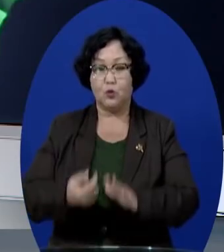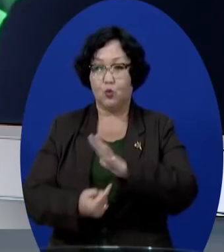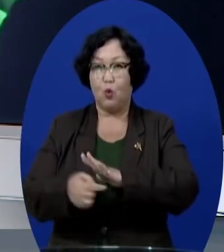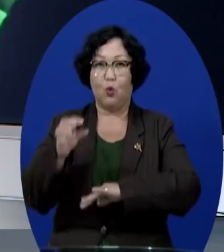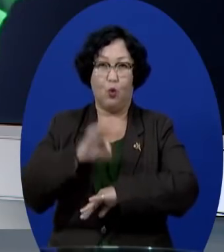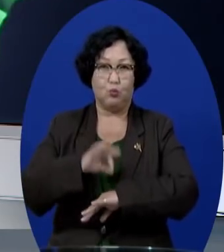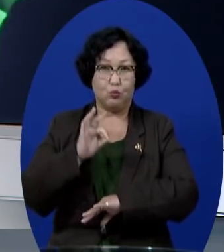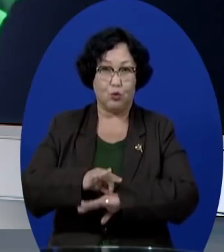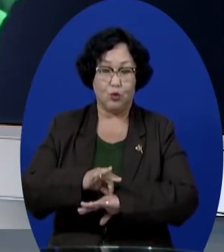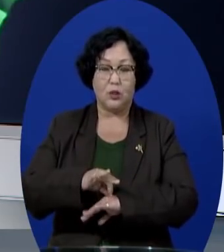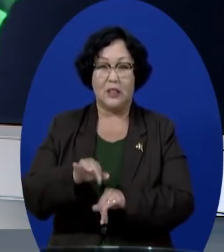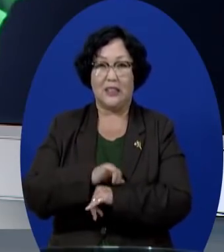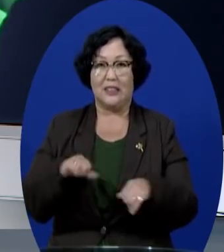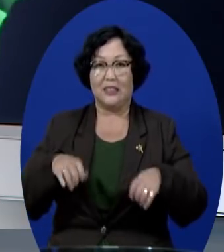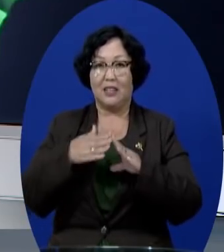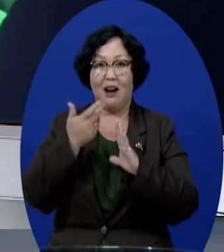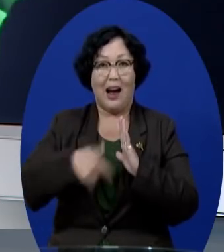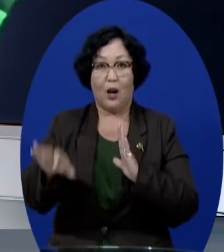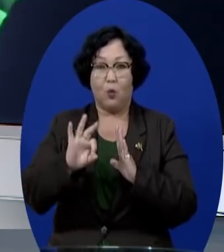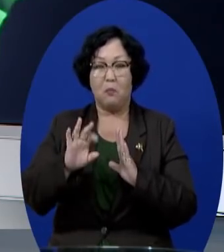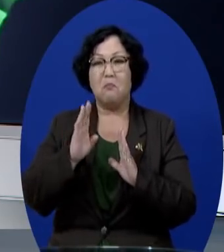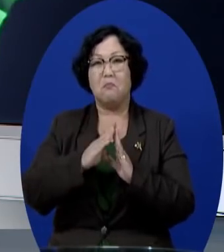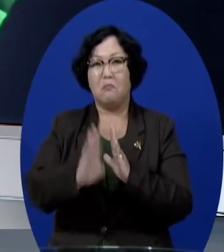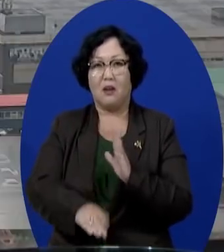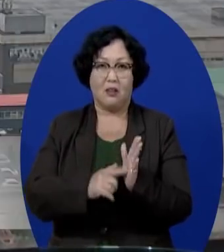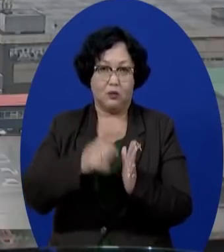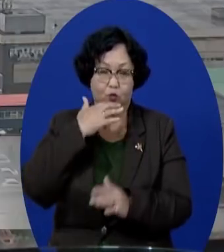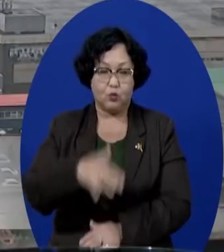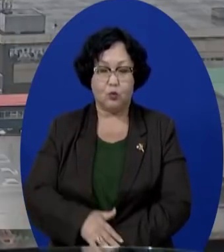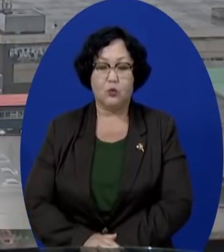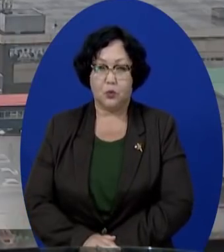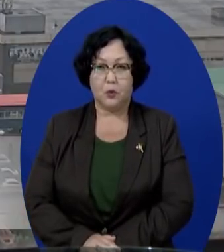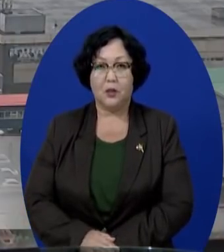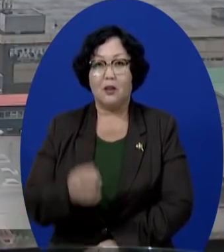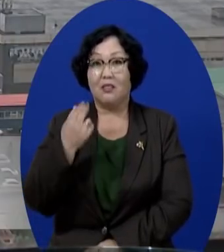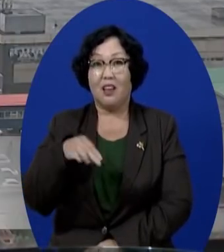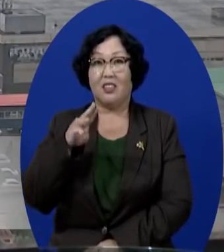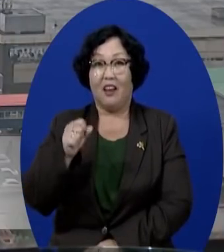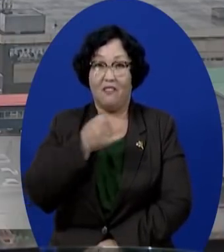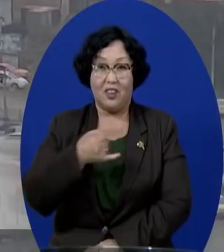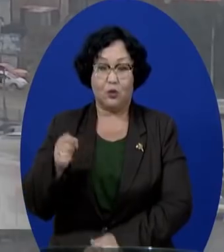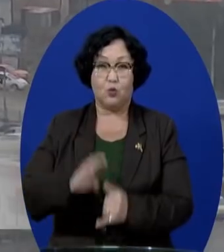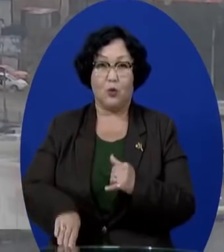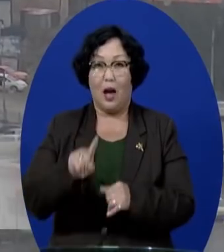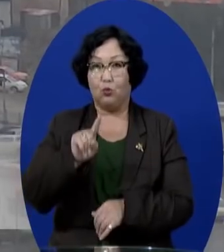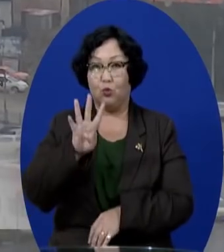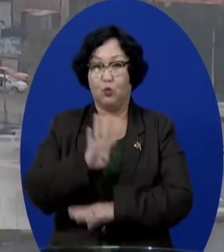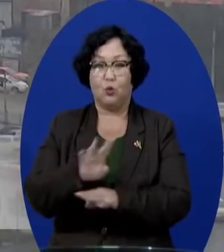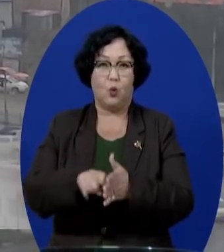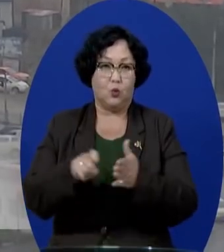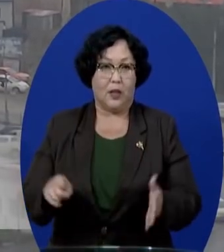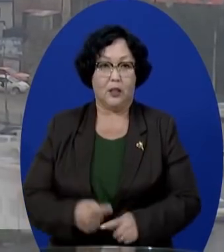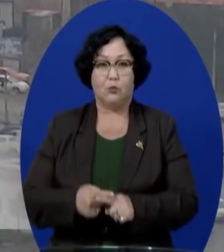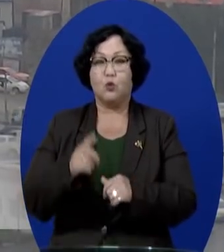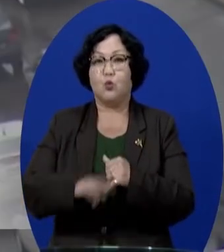архах хууч өвчтөд иргэдэг гэрээсээ гарахгүй байхыг зөвлөж байна. Дельта вирус сүүлийн 14 хоногт эрс нэмэгдэж байна.